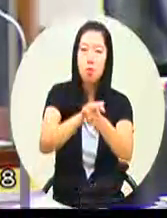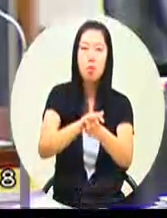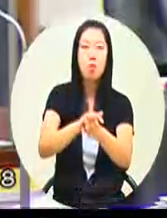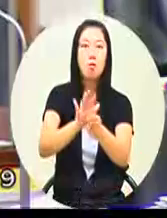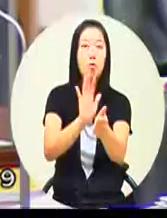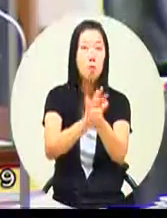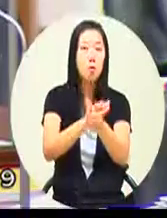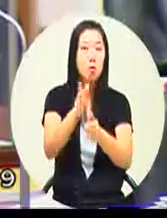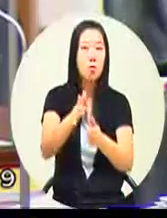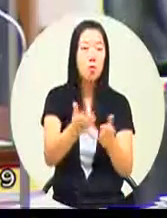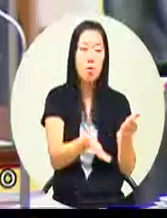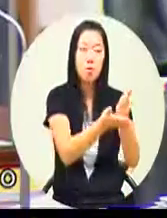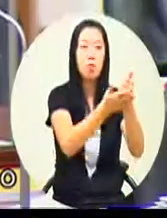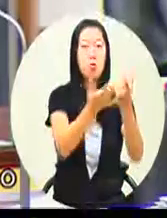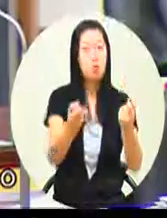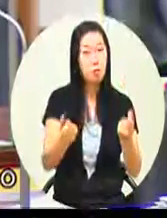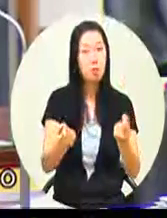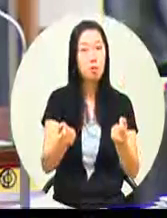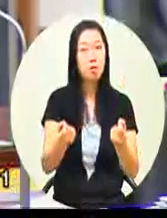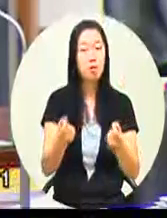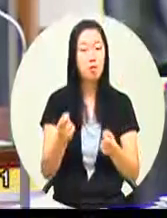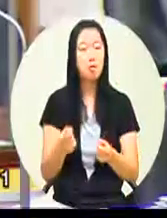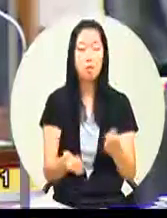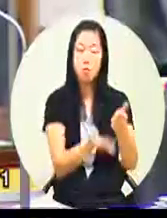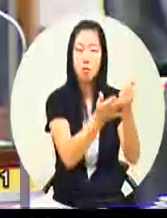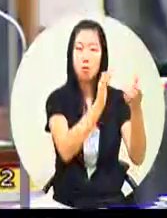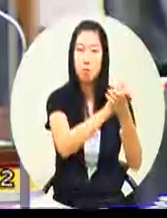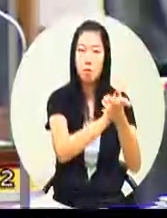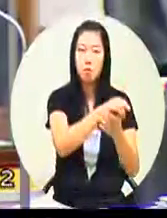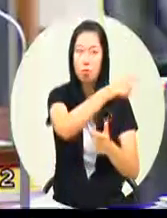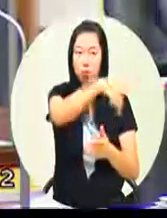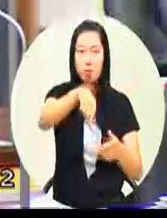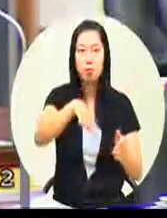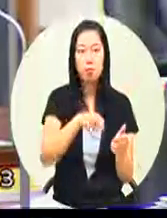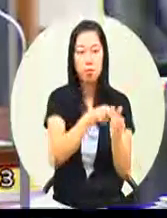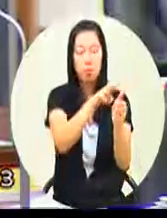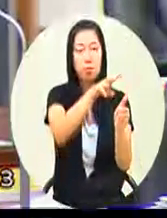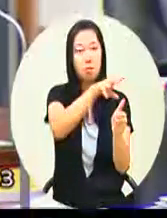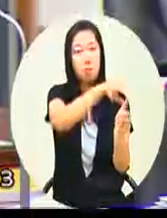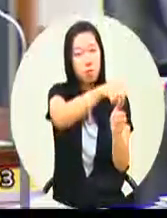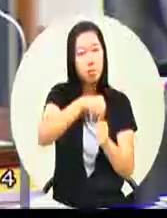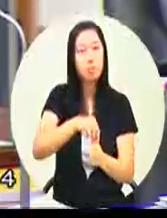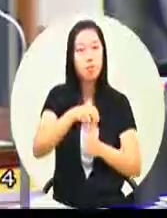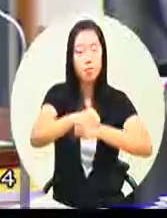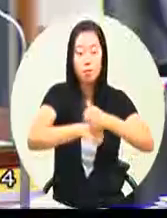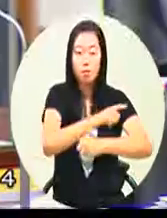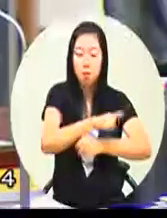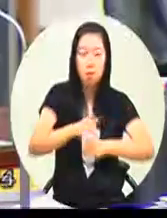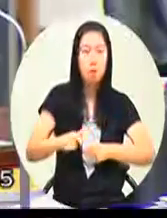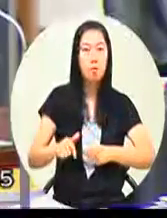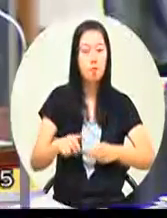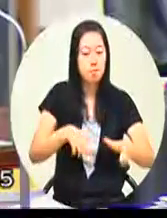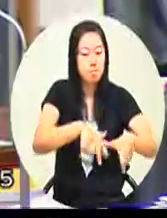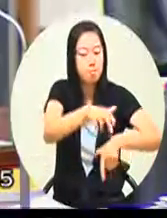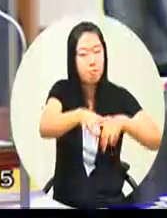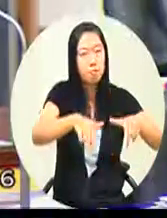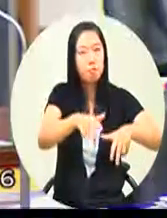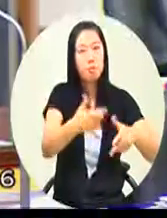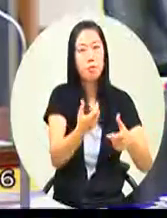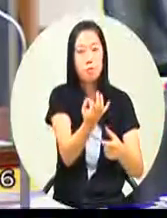嘛，对对，鼓励民众去认养这些流浪犬猫的时候，你相对也要给他奖励对